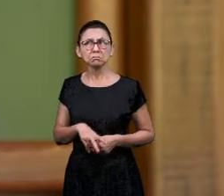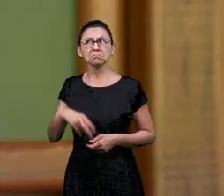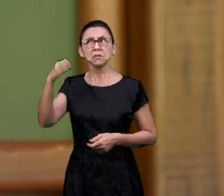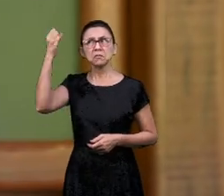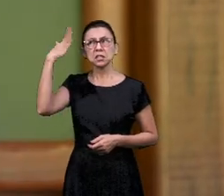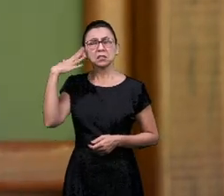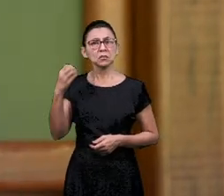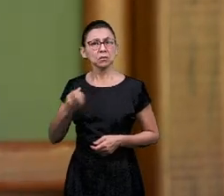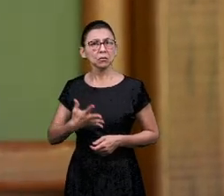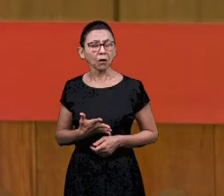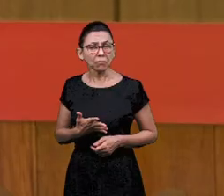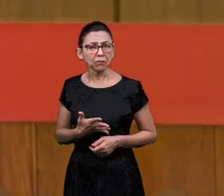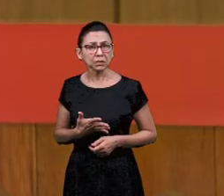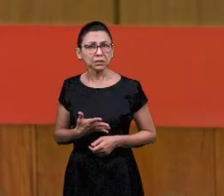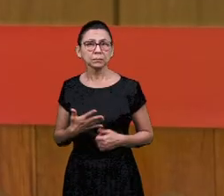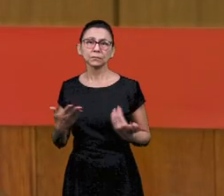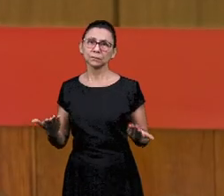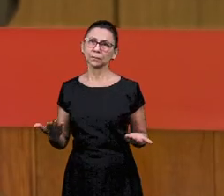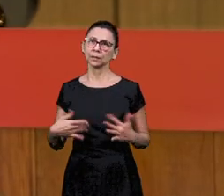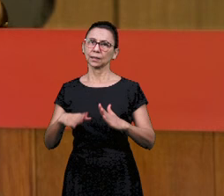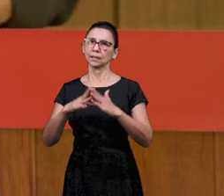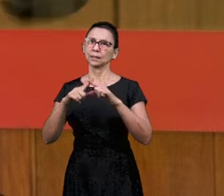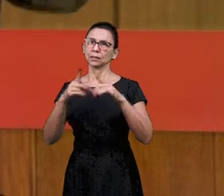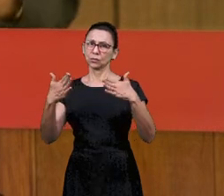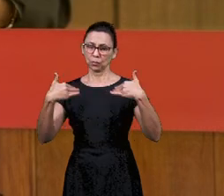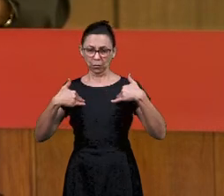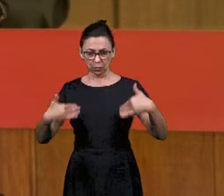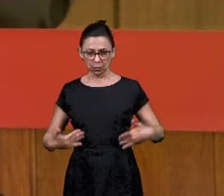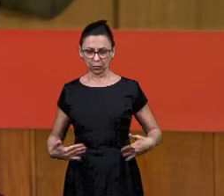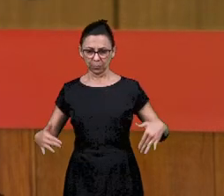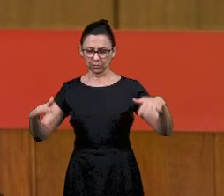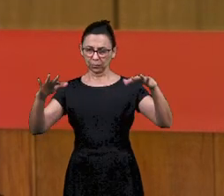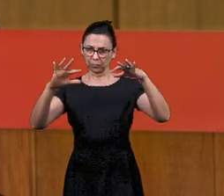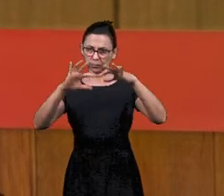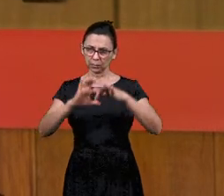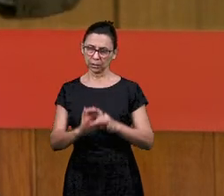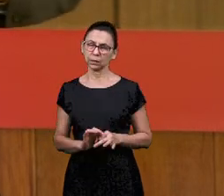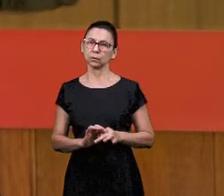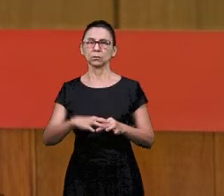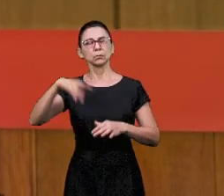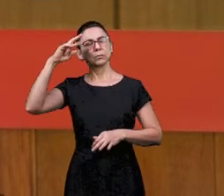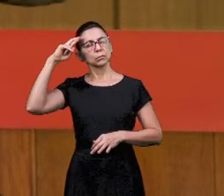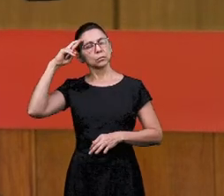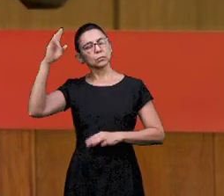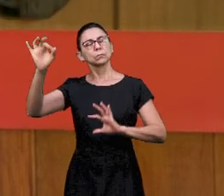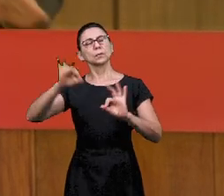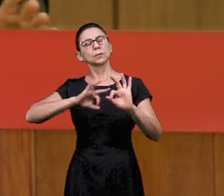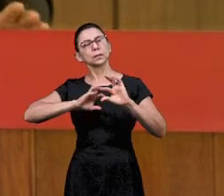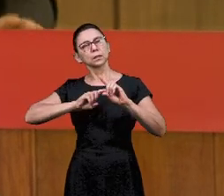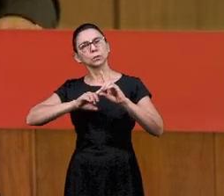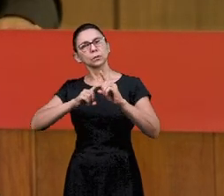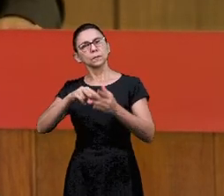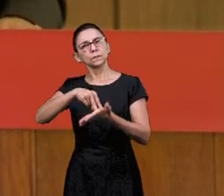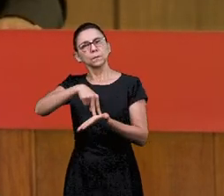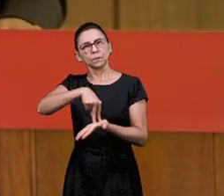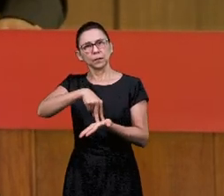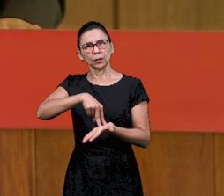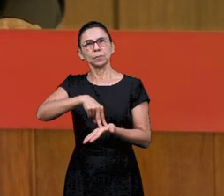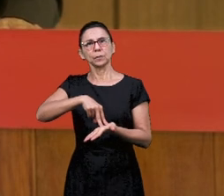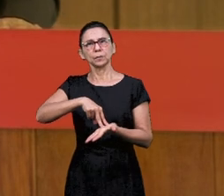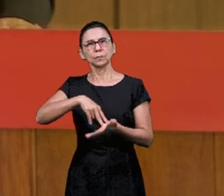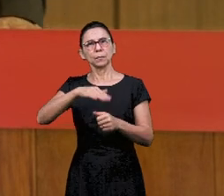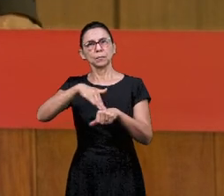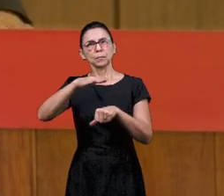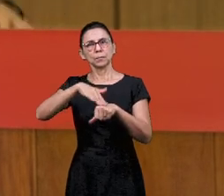la révélation, c'est l'Église comme le corps. Le Seigneur qui se prépare maintenant avec sa doctrine firmée chaque jour plus